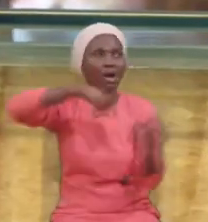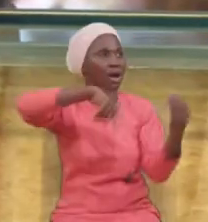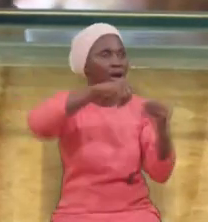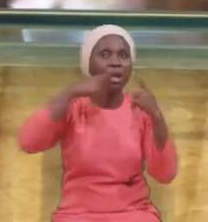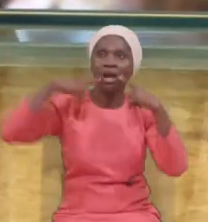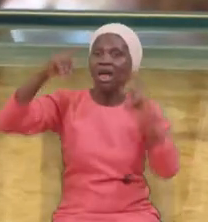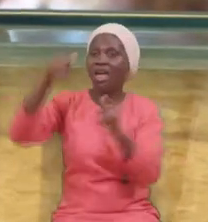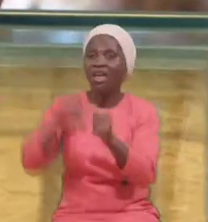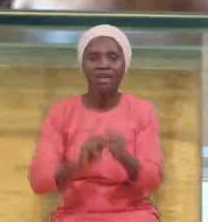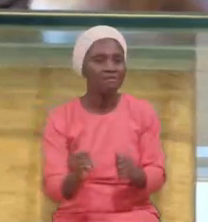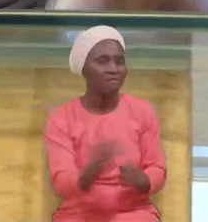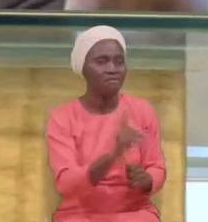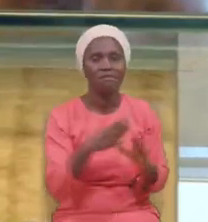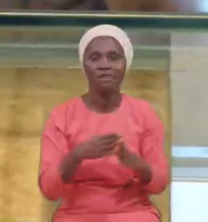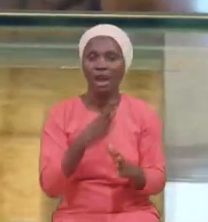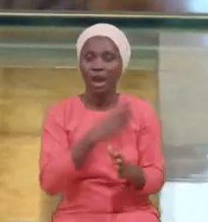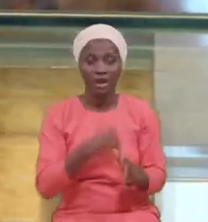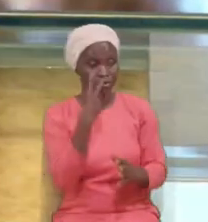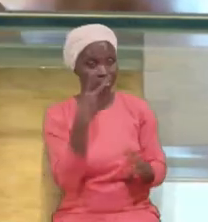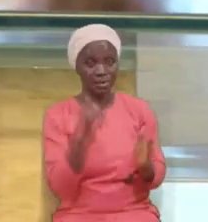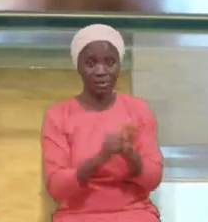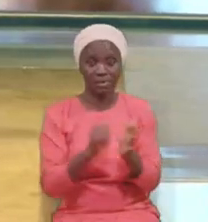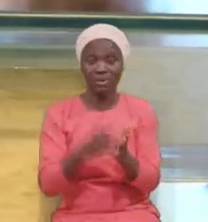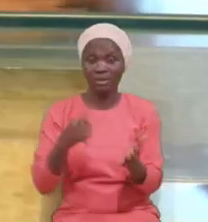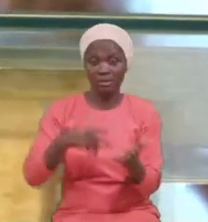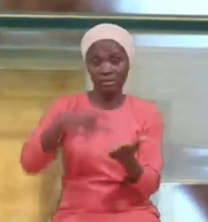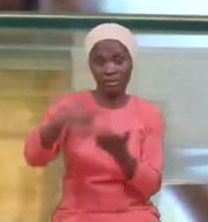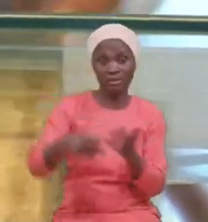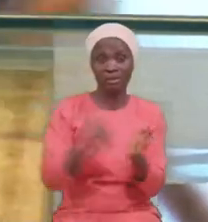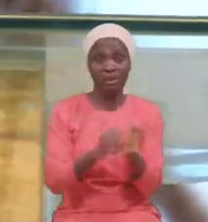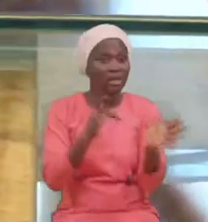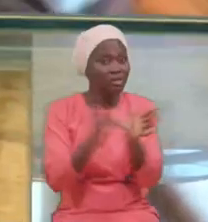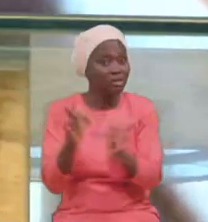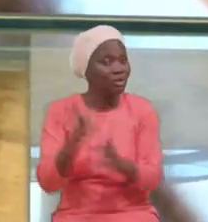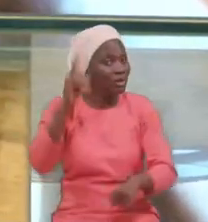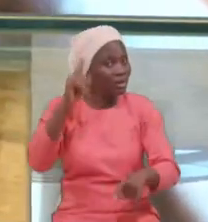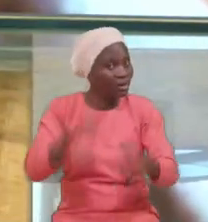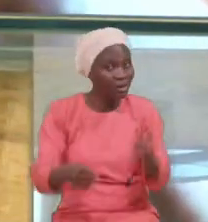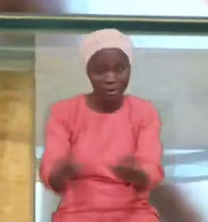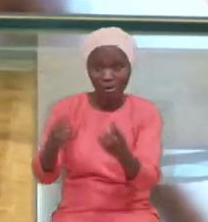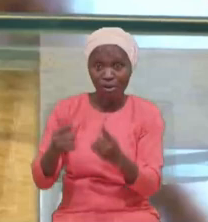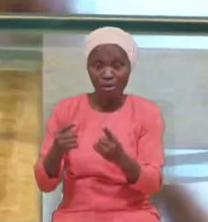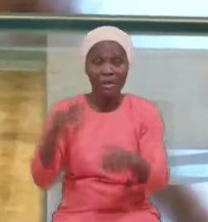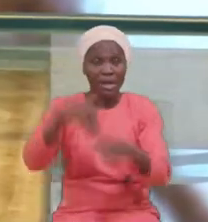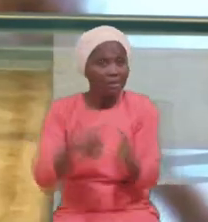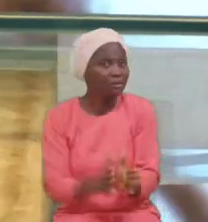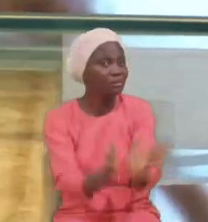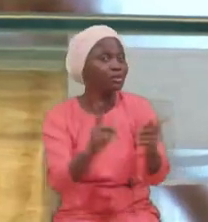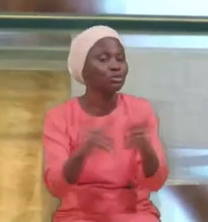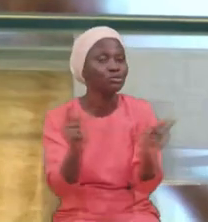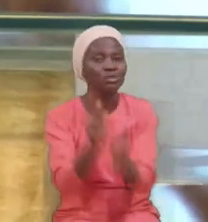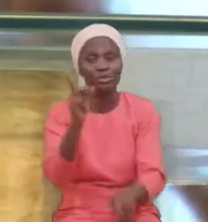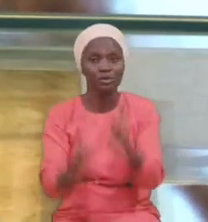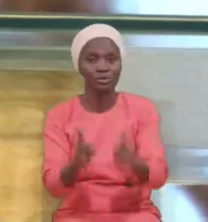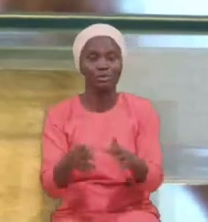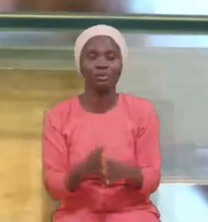allait publier cela partout. Et nous avons vu la conséquence que Jésus-Christ ne pouvait plus aller vers les gens parce